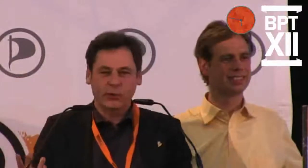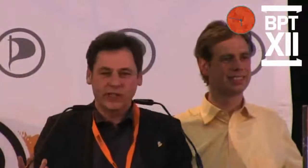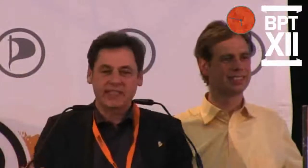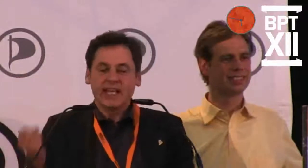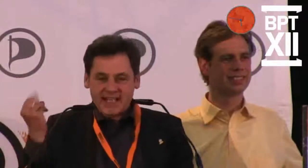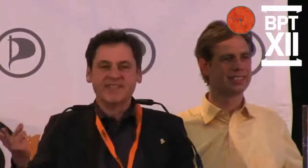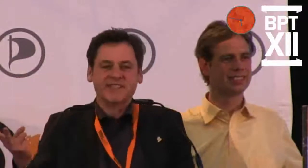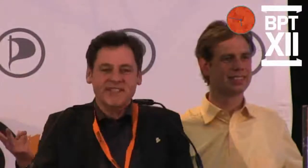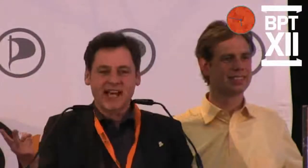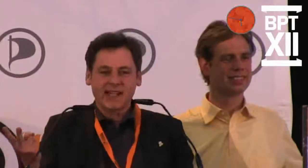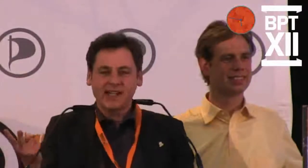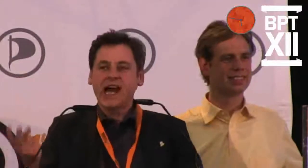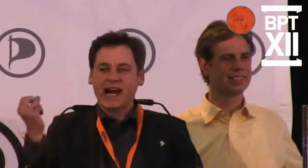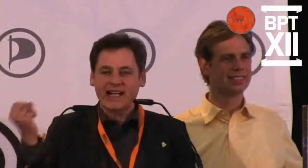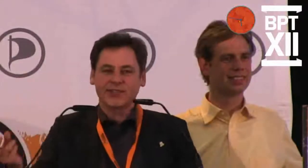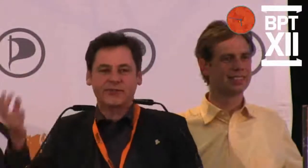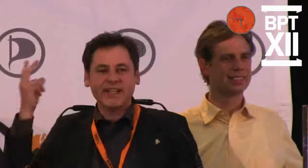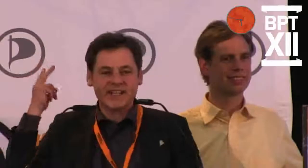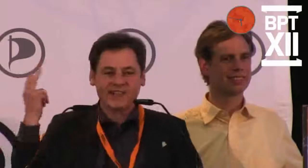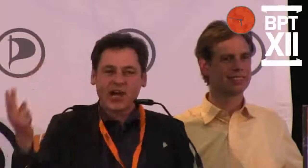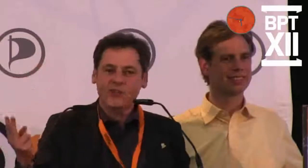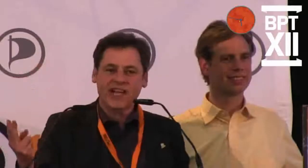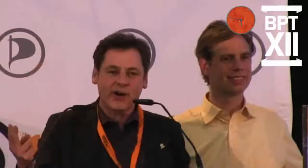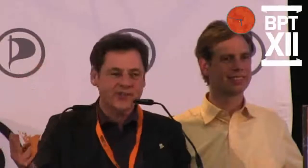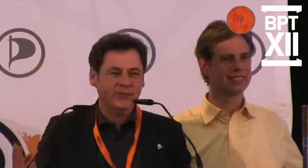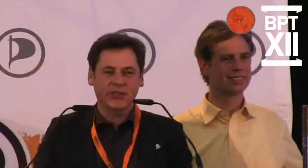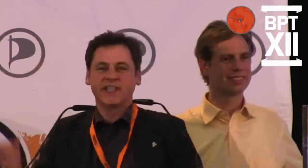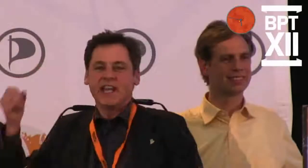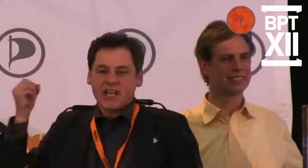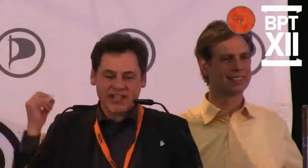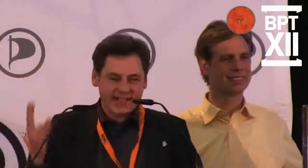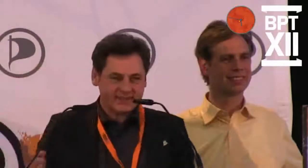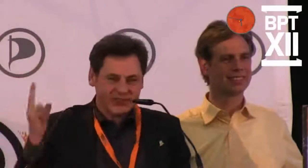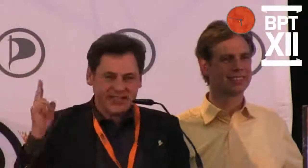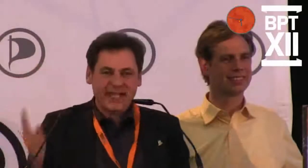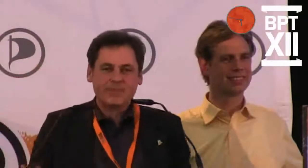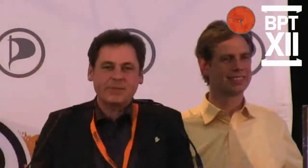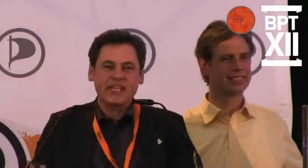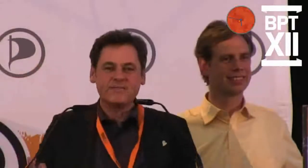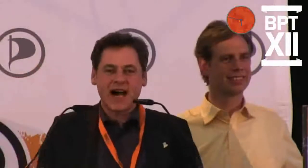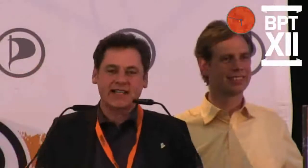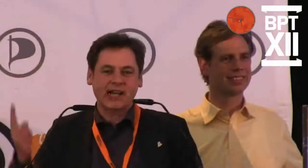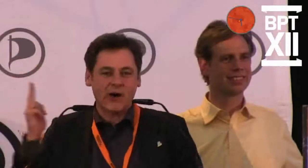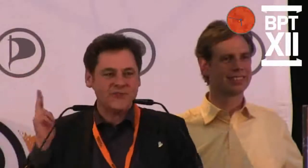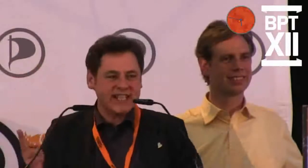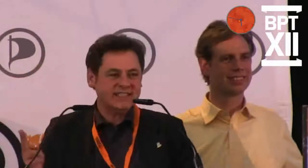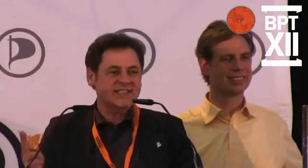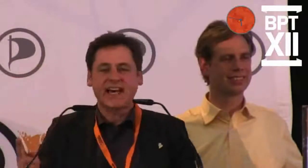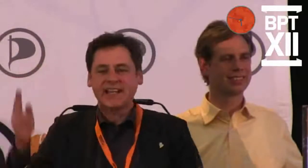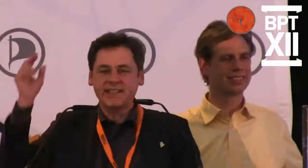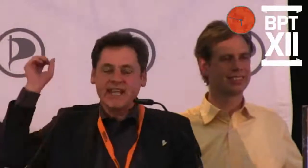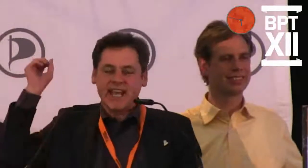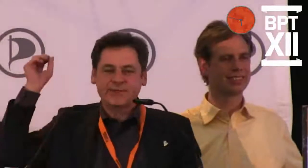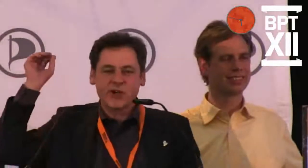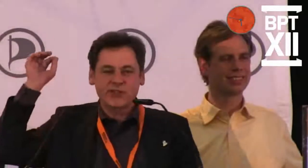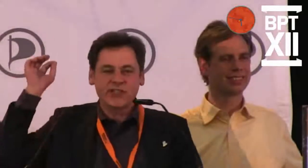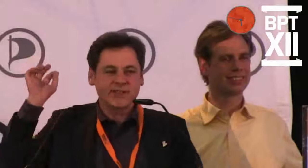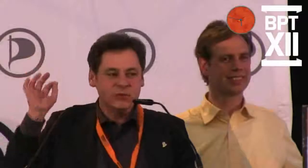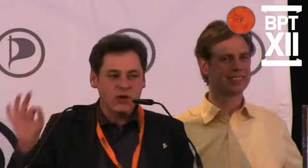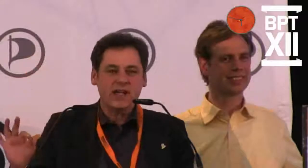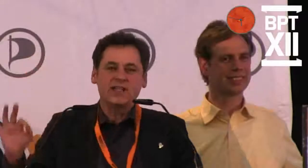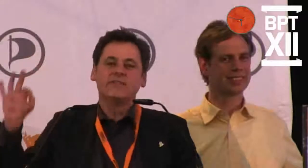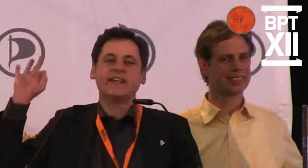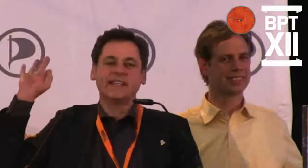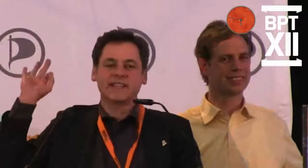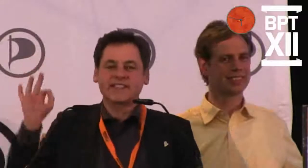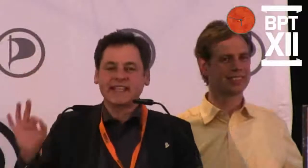SMS geholt ist das eine Sache also wenn ihr zu Hause ausfüllt schickt klebt die Briefmarke drauf schickt es ein es funktioniert